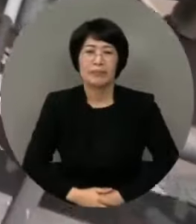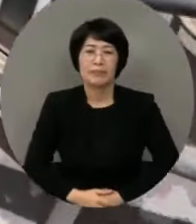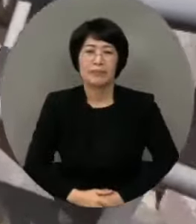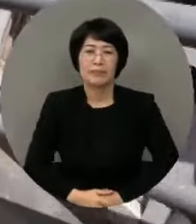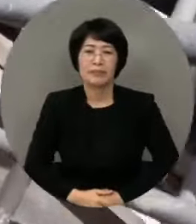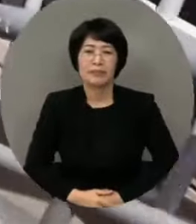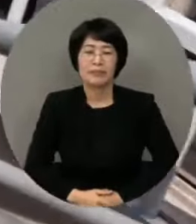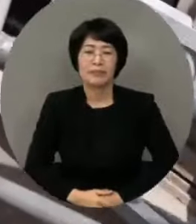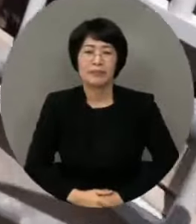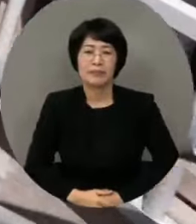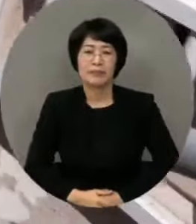MBC 뉴스 허연주입니다.